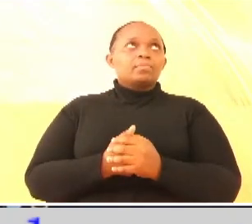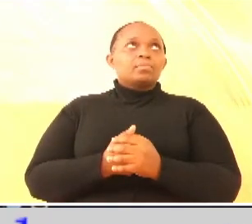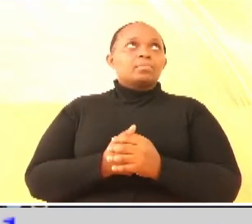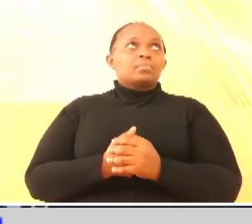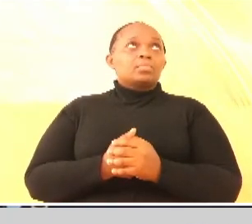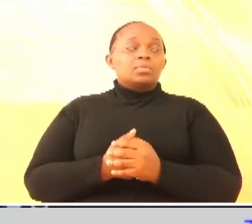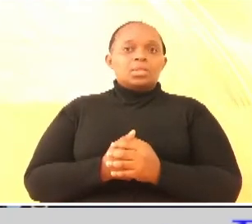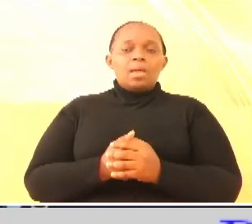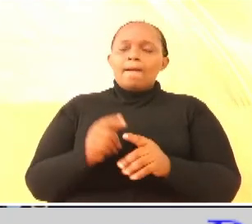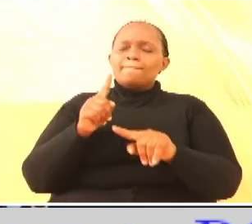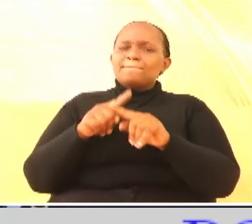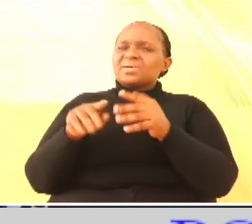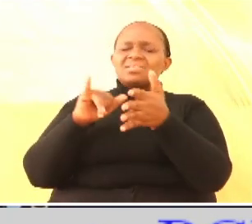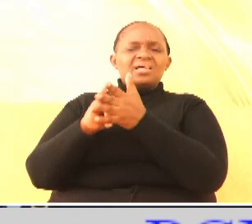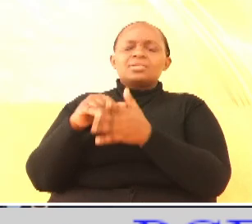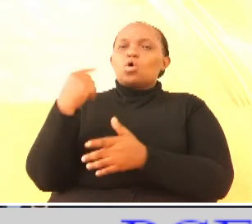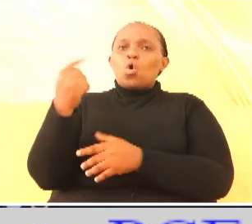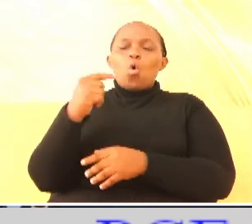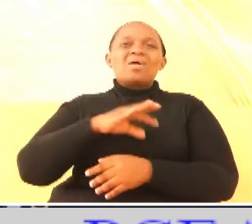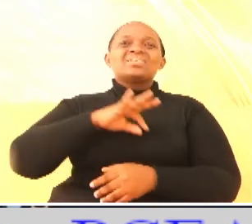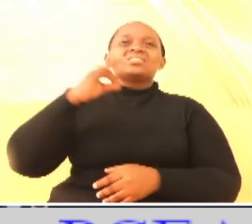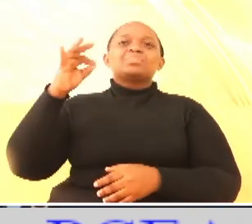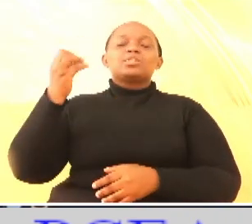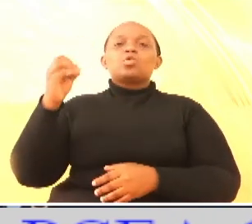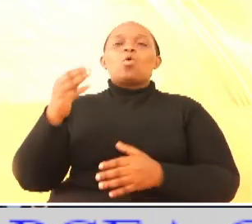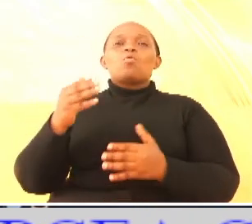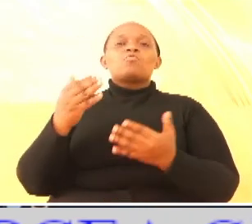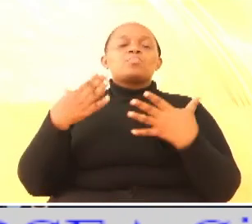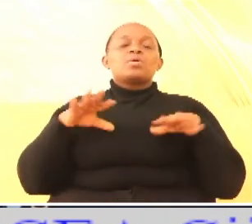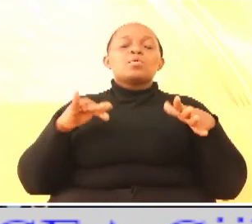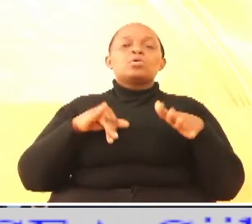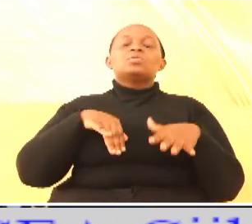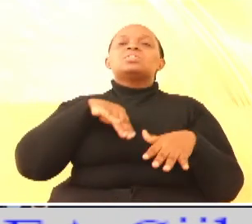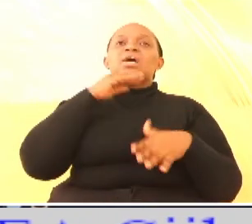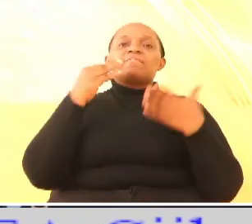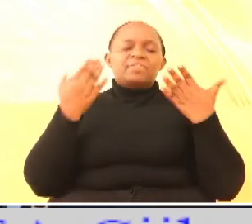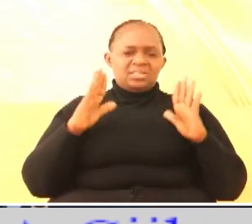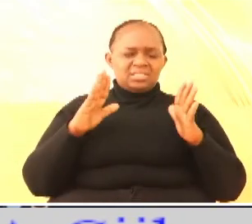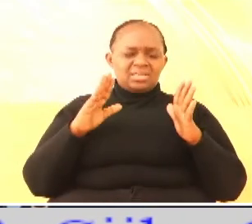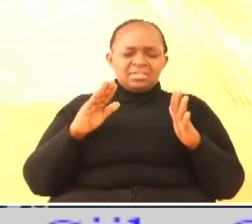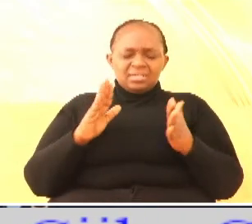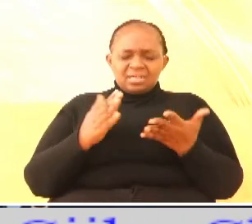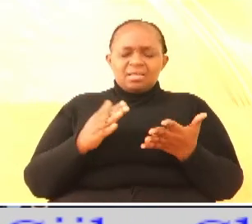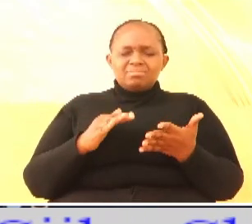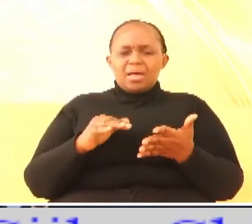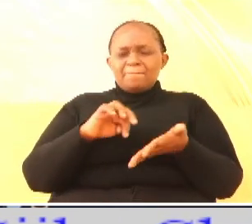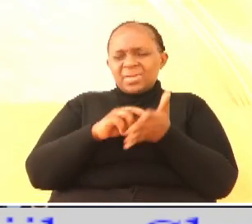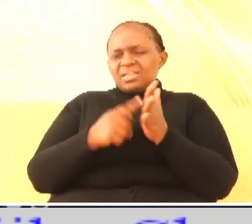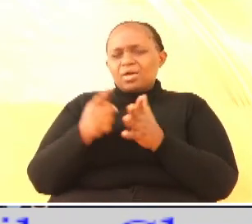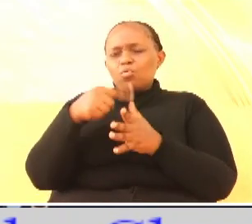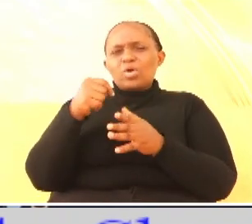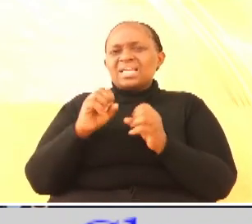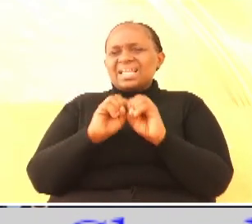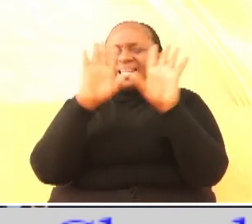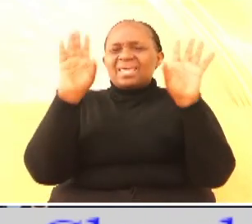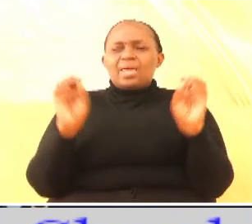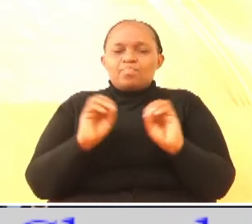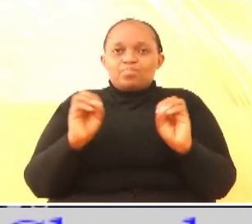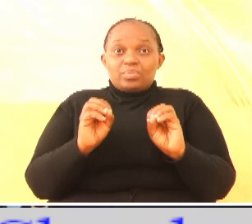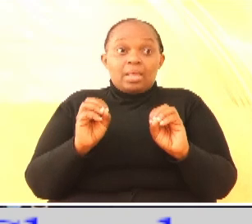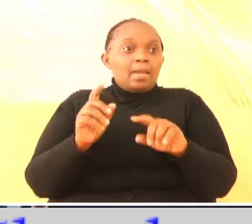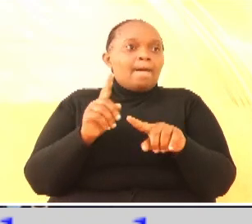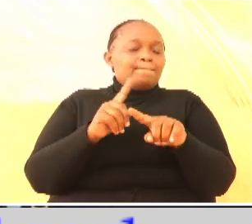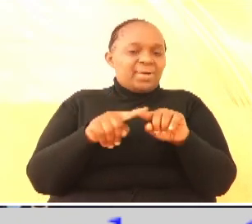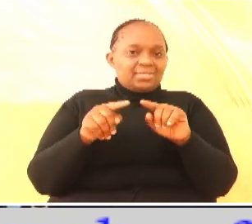Igoma ni roho za wale wamekufa. Kwa hivyo kulikuwa na giza tulikuwa nayo. Kwa hivyo neno la Bwana lilipokuja, kuna mahali